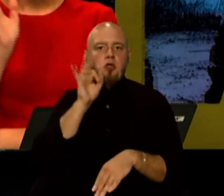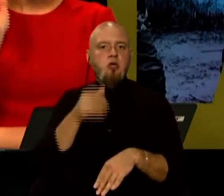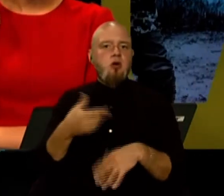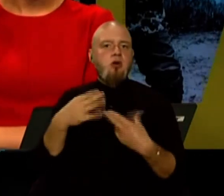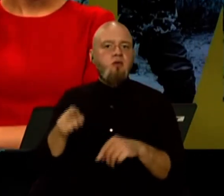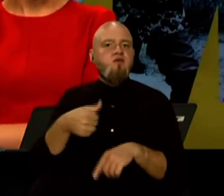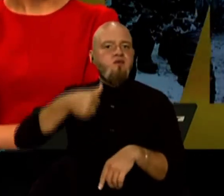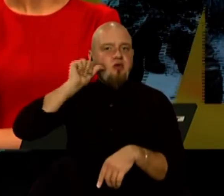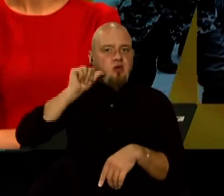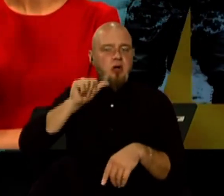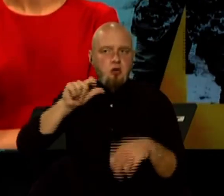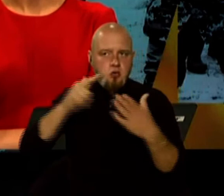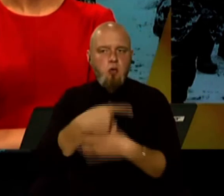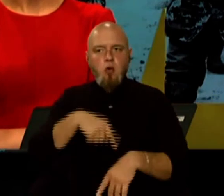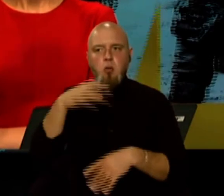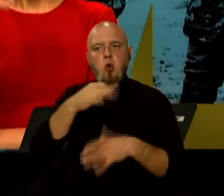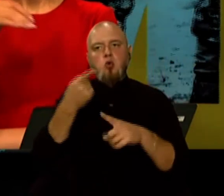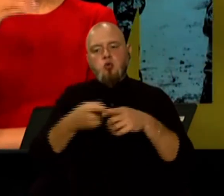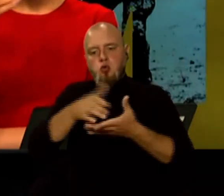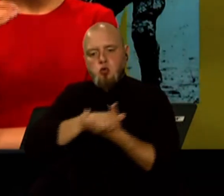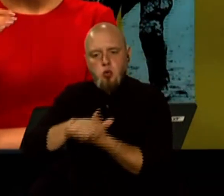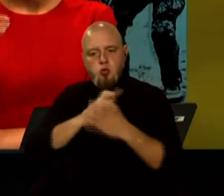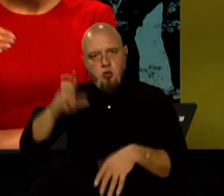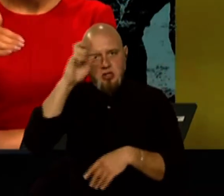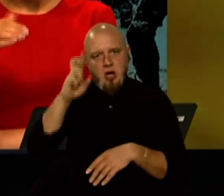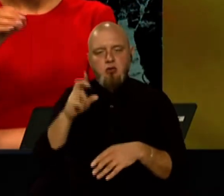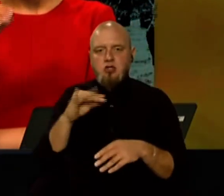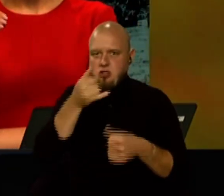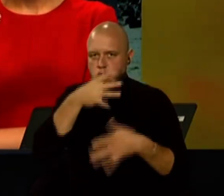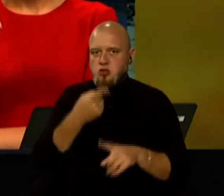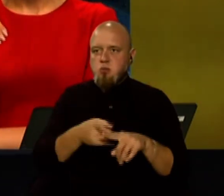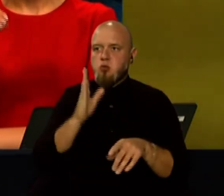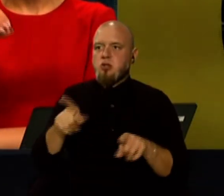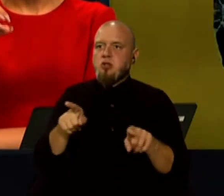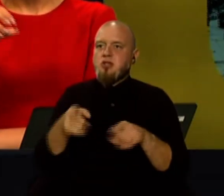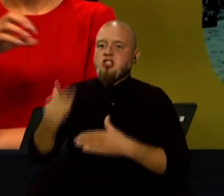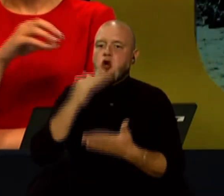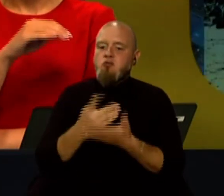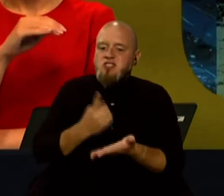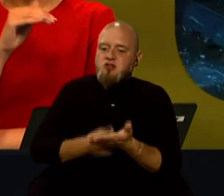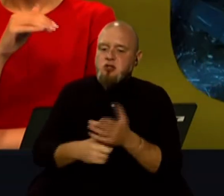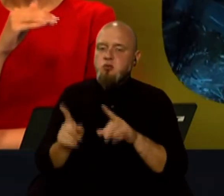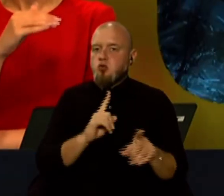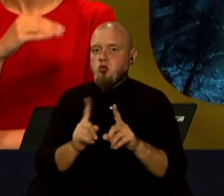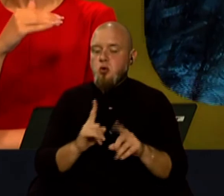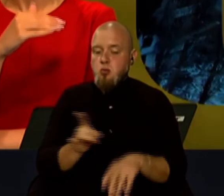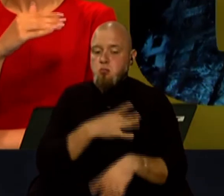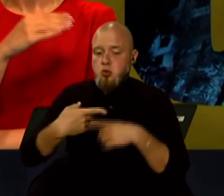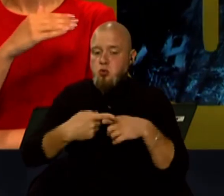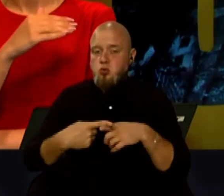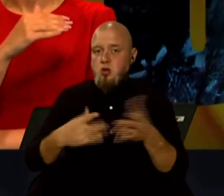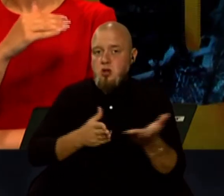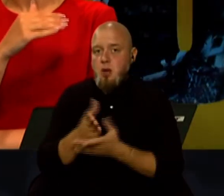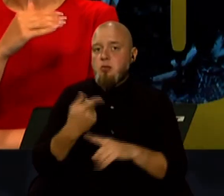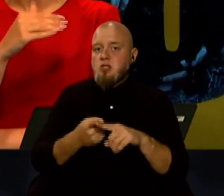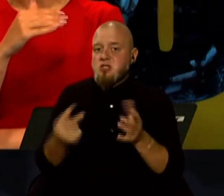уже знову почали говорити про це союзну державу, чи не може бути це знову ж таки черговим свідченням, що білоруський напрямок